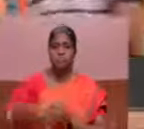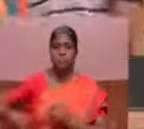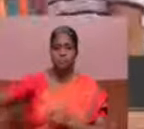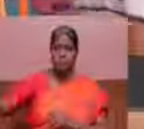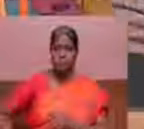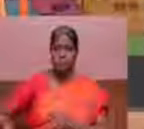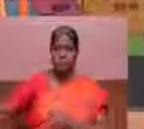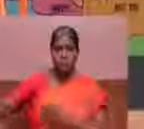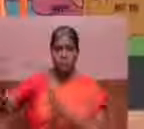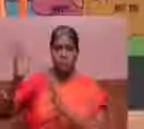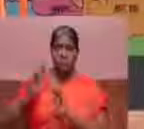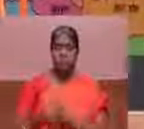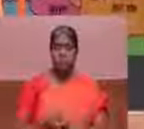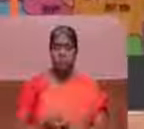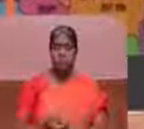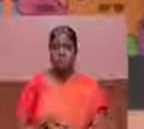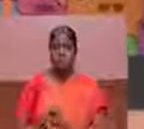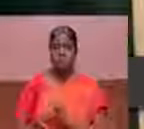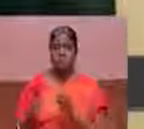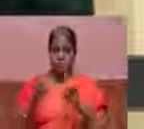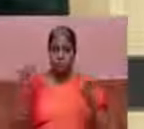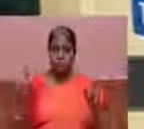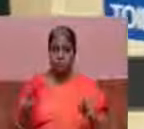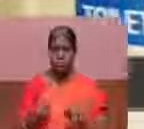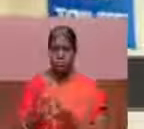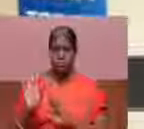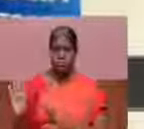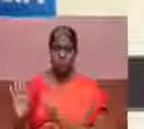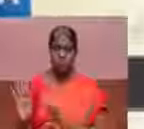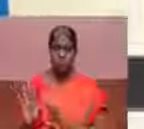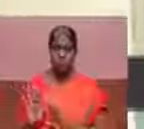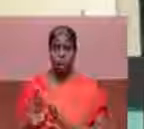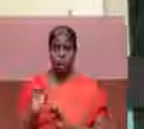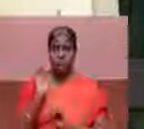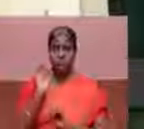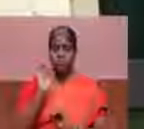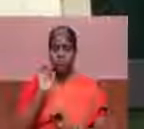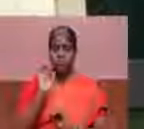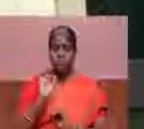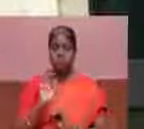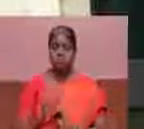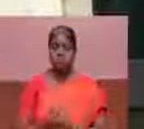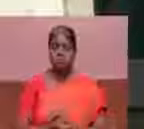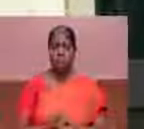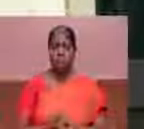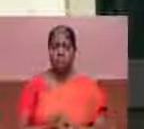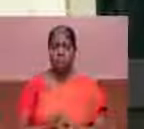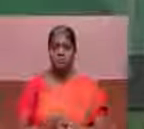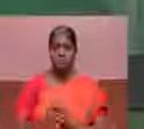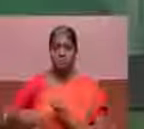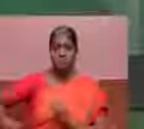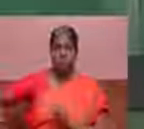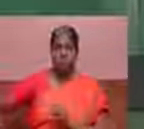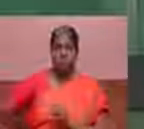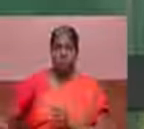கழிவறைக்குச் செல்லும் வழியினை குறிக்கும் வழிகாட்டி பலகை வைக்கப்படுவது மிகவும் முக்கியமானதாகும்.